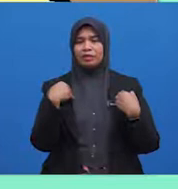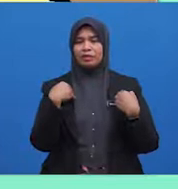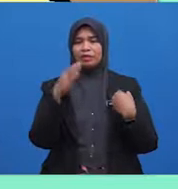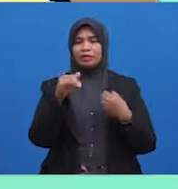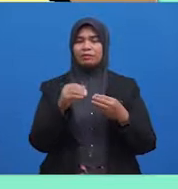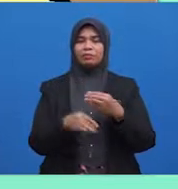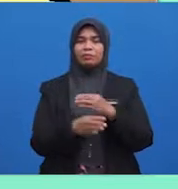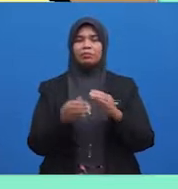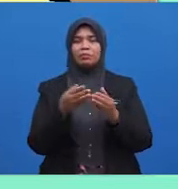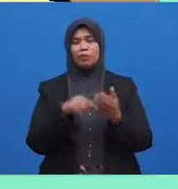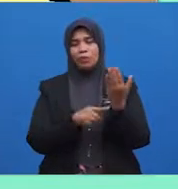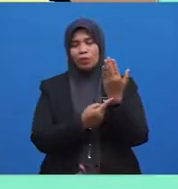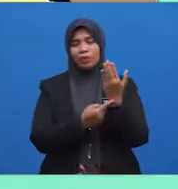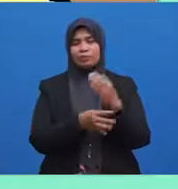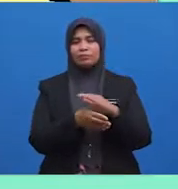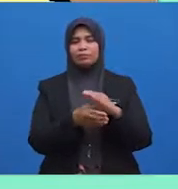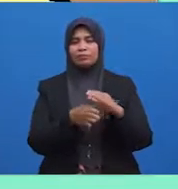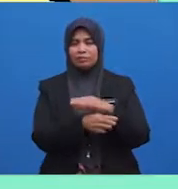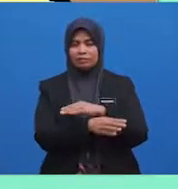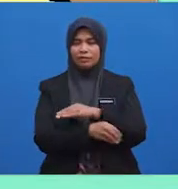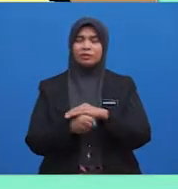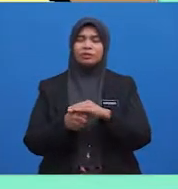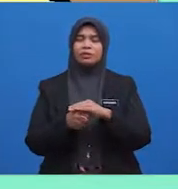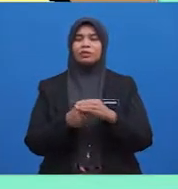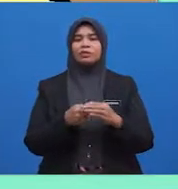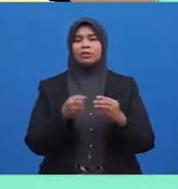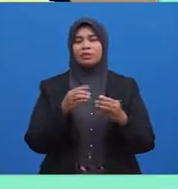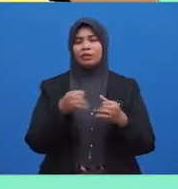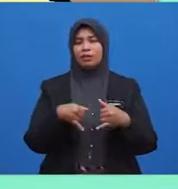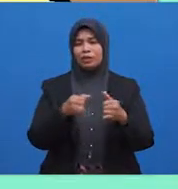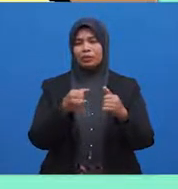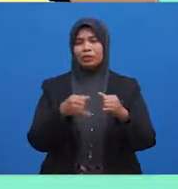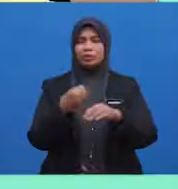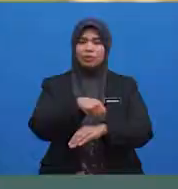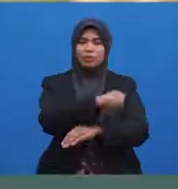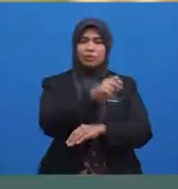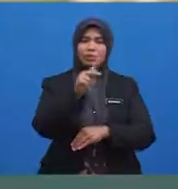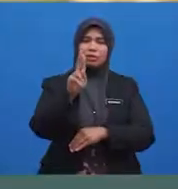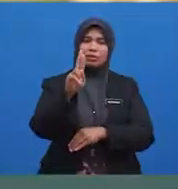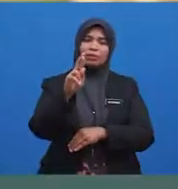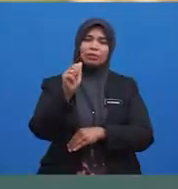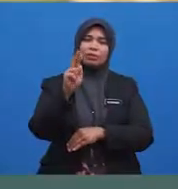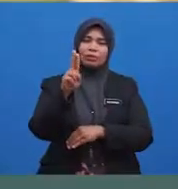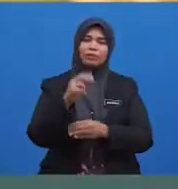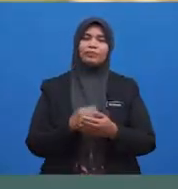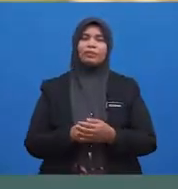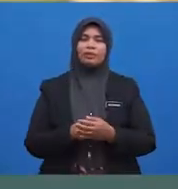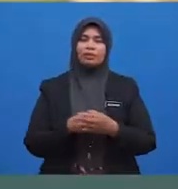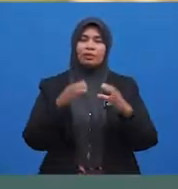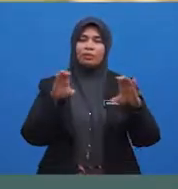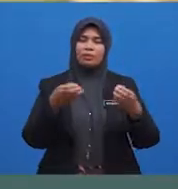pedagang British di Pulau Pinang melalui Sungai Kurau. Tindakan British ini